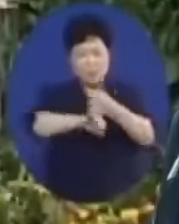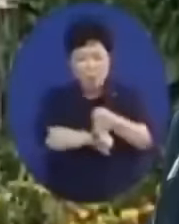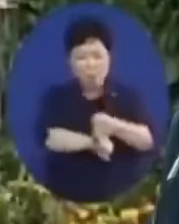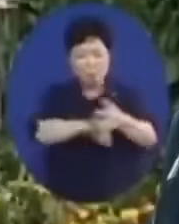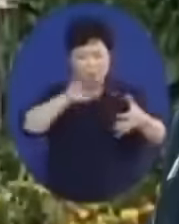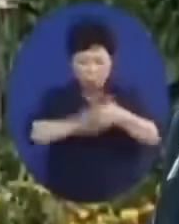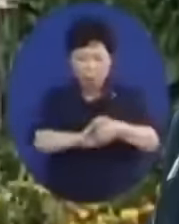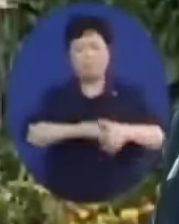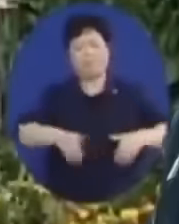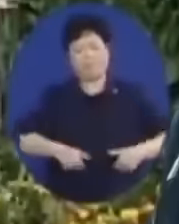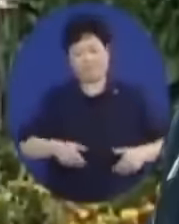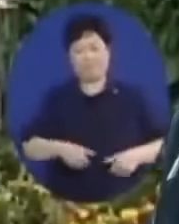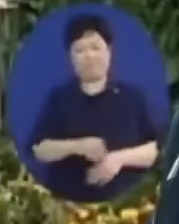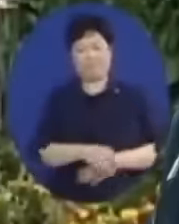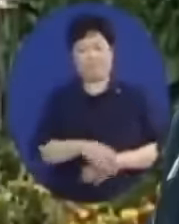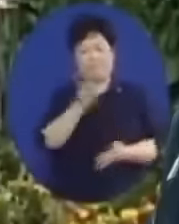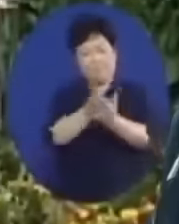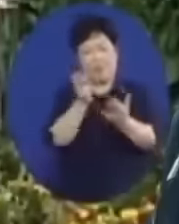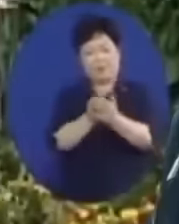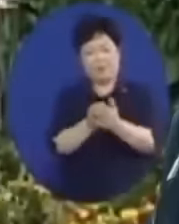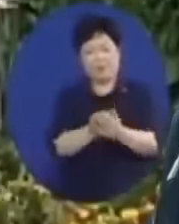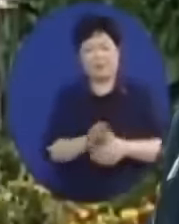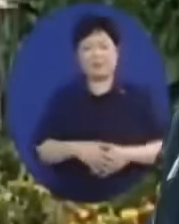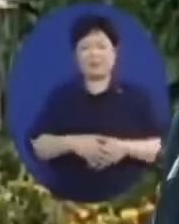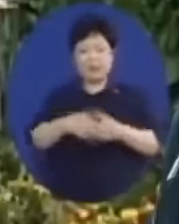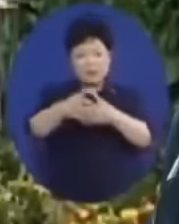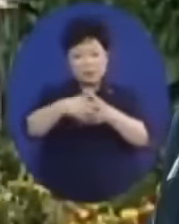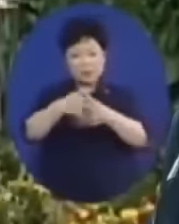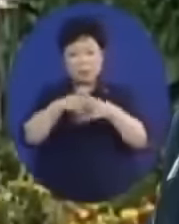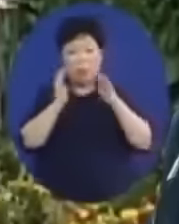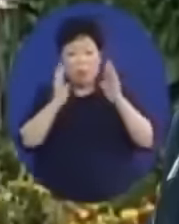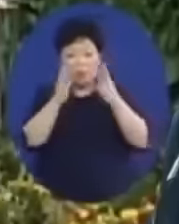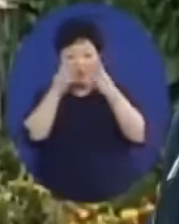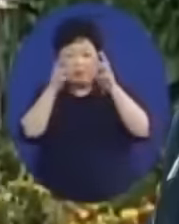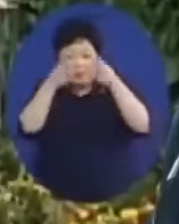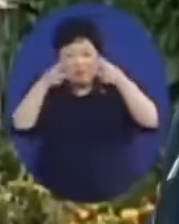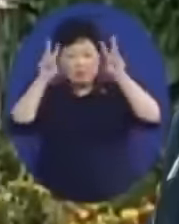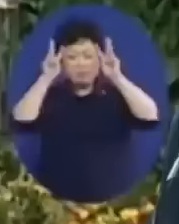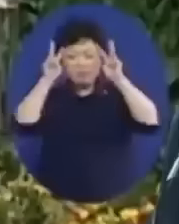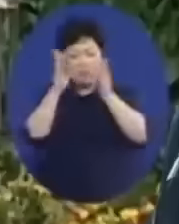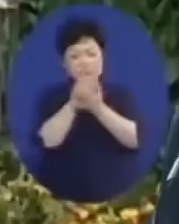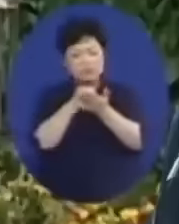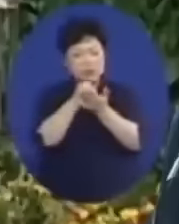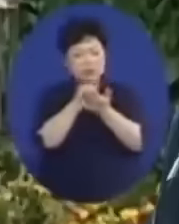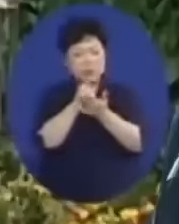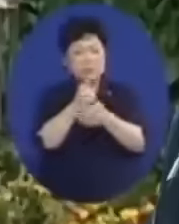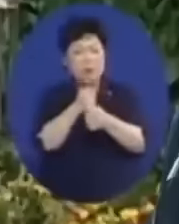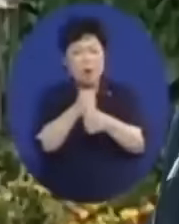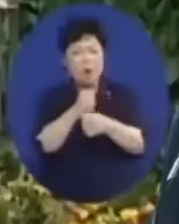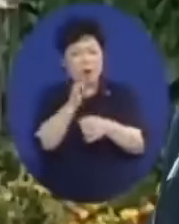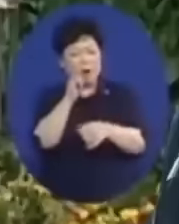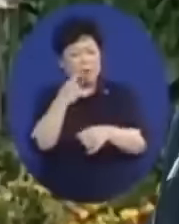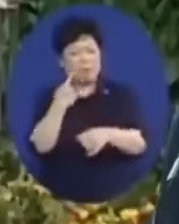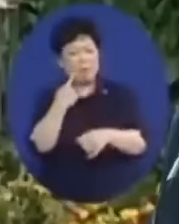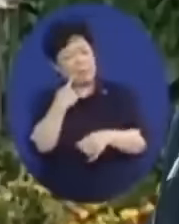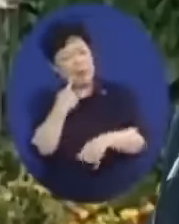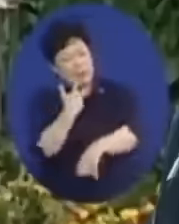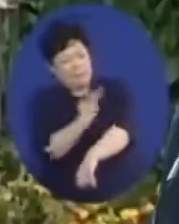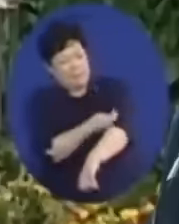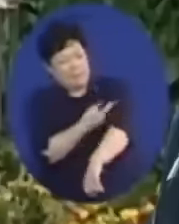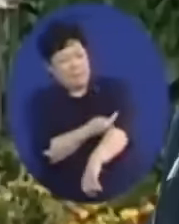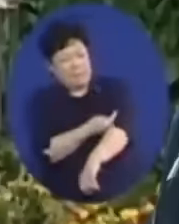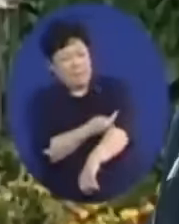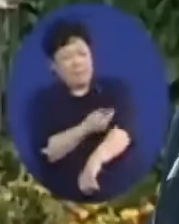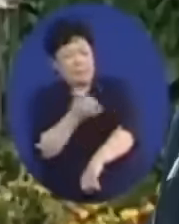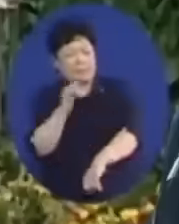것입니다. 이학 공부를 하는 미국의 여대생이 대학교 3학년 때 우연히 마약과 접하게 되는 것입니다. 그전에는